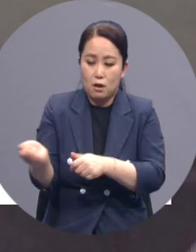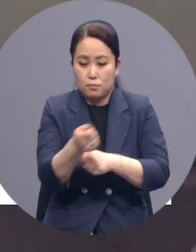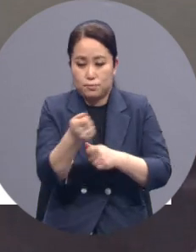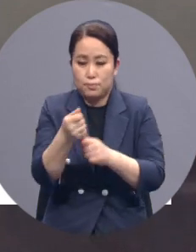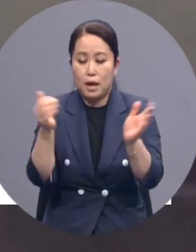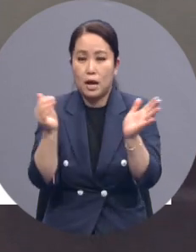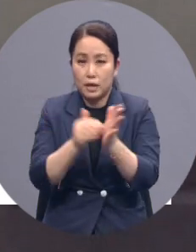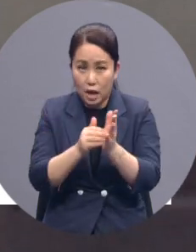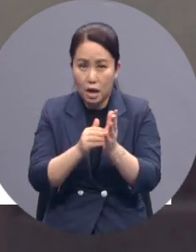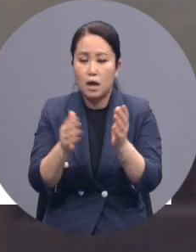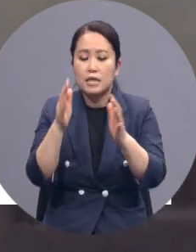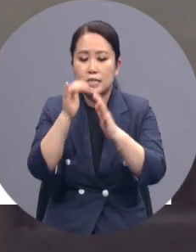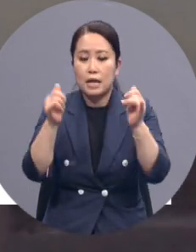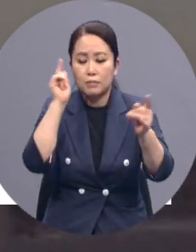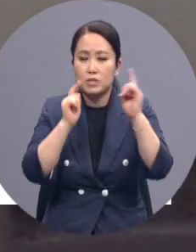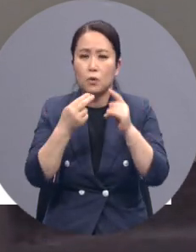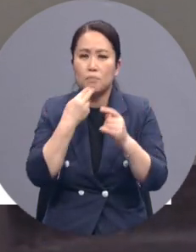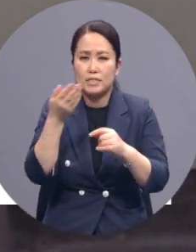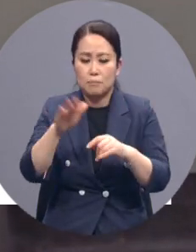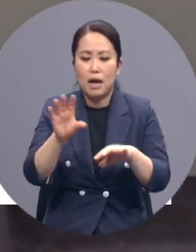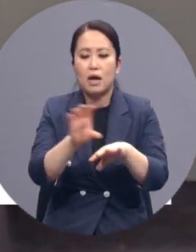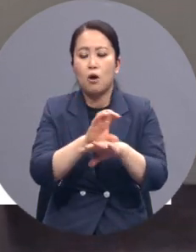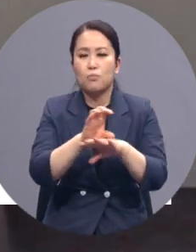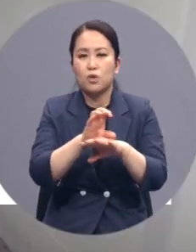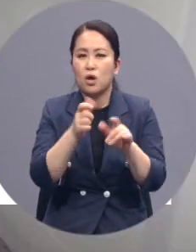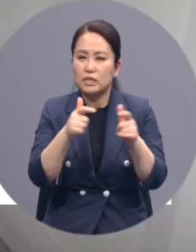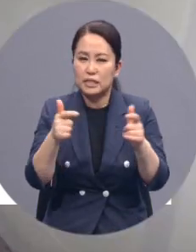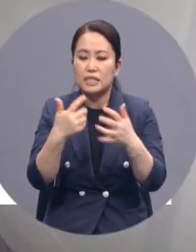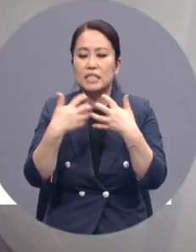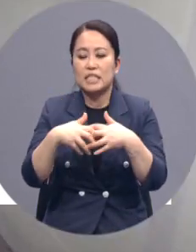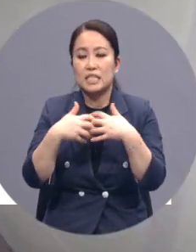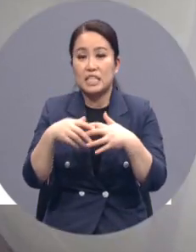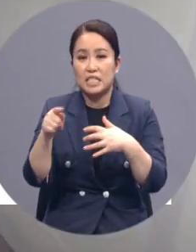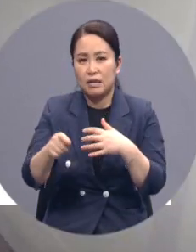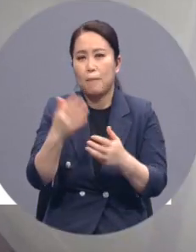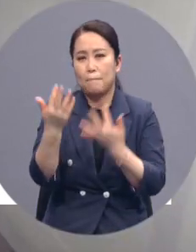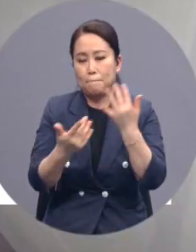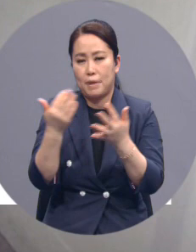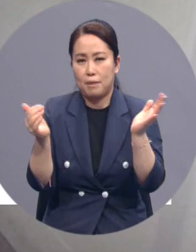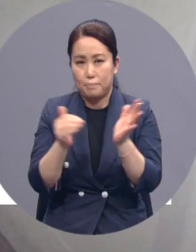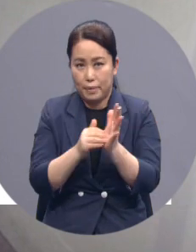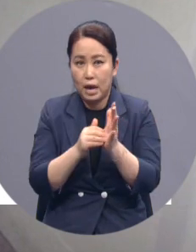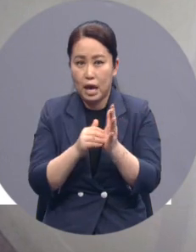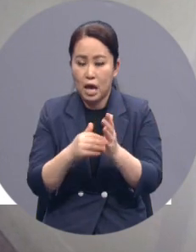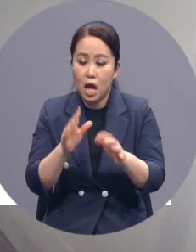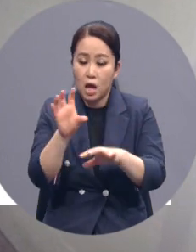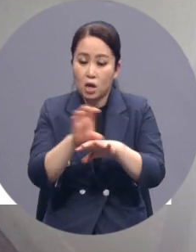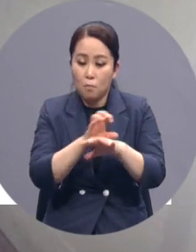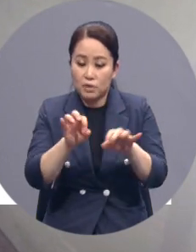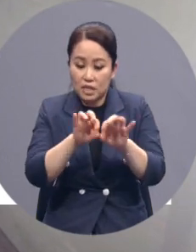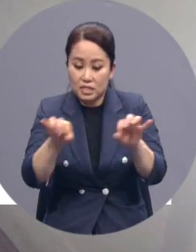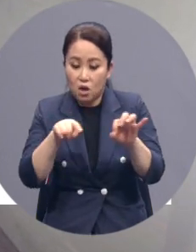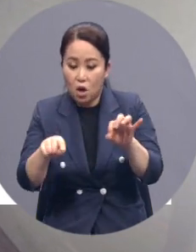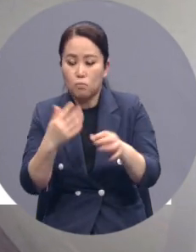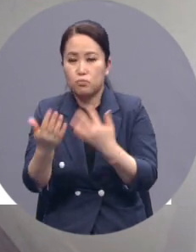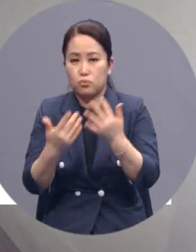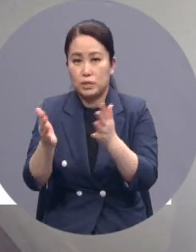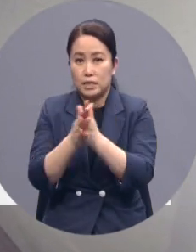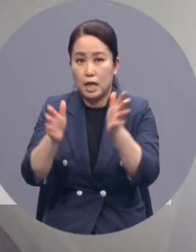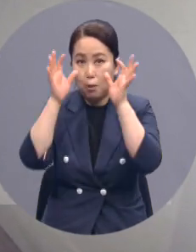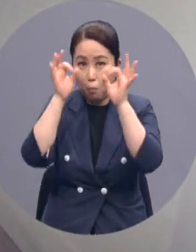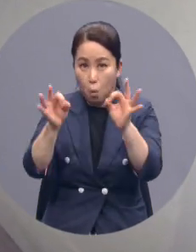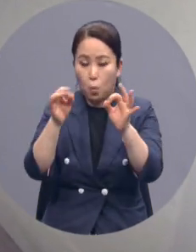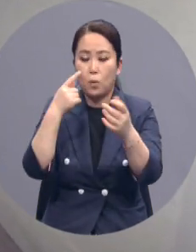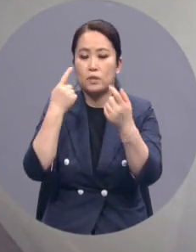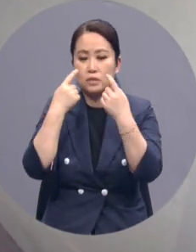모니터 등 기기 일부가 불에 탔습니다 경찰은 영상시 랑 조작 씰 컴퓨터 배선 에서 불이 시작된 것으로 보고 정확한